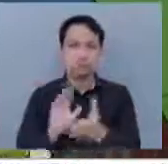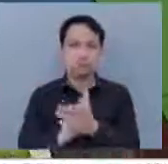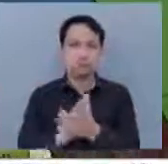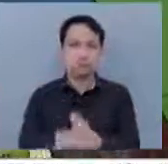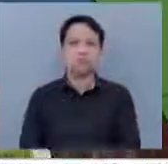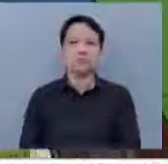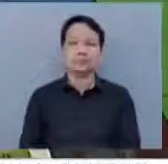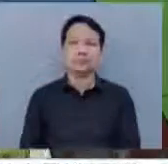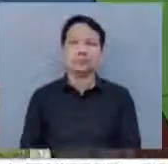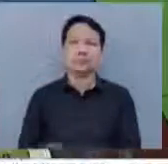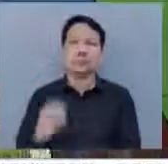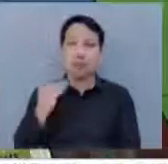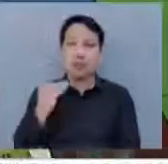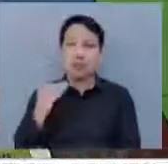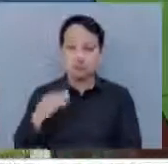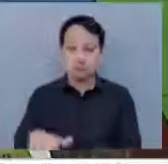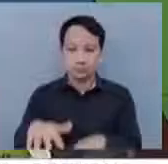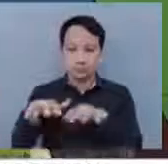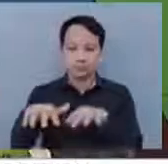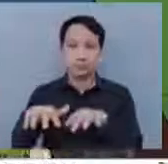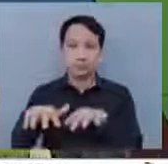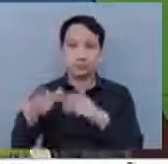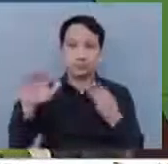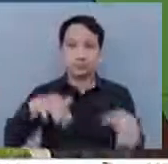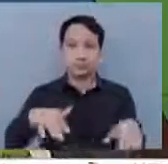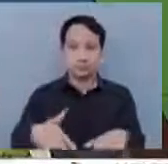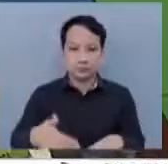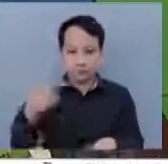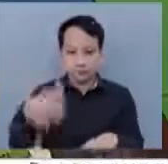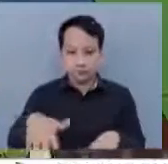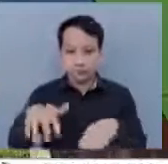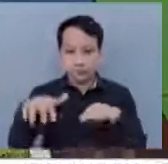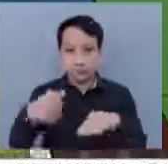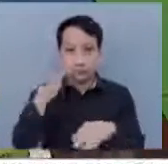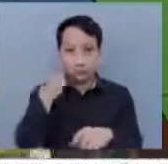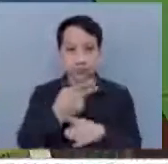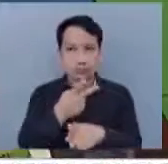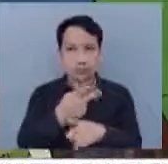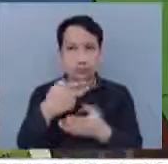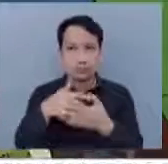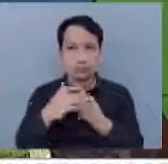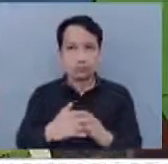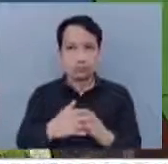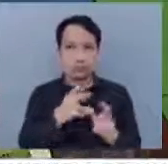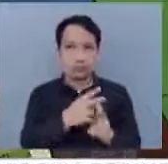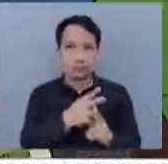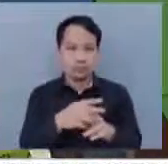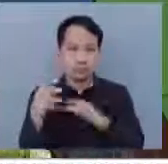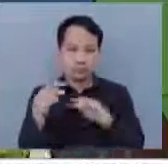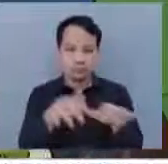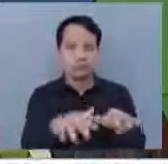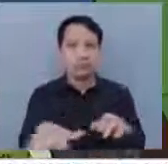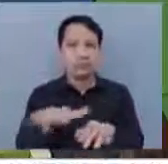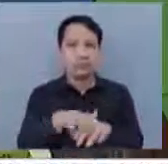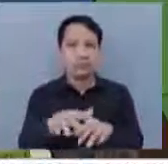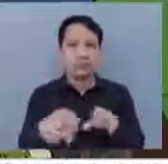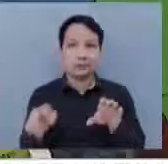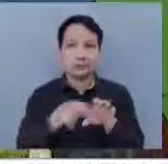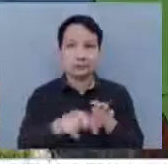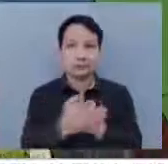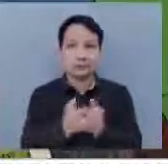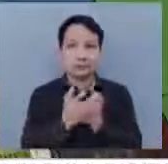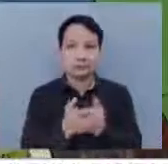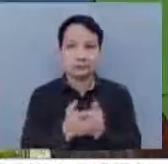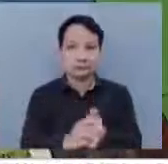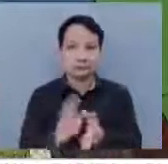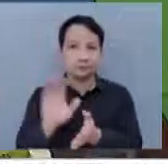ang ilang bahagi ng Bulacan bunsod ng high tide. Kaya ang mga estudyante kinailangang lumusong sa baha o sumakay ng bangka. Ang iba pang